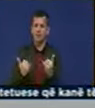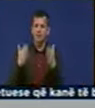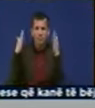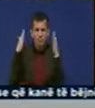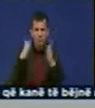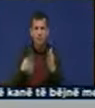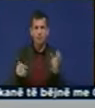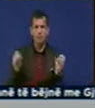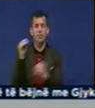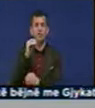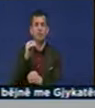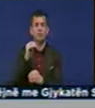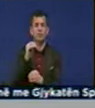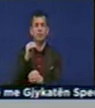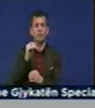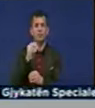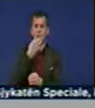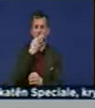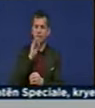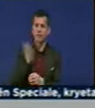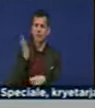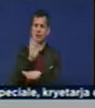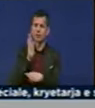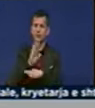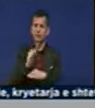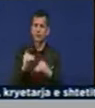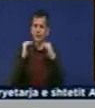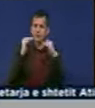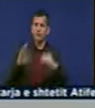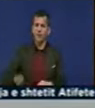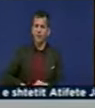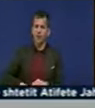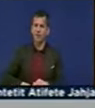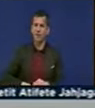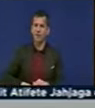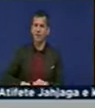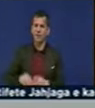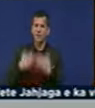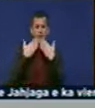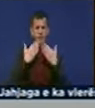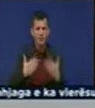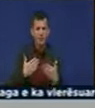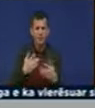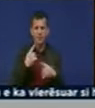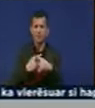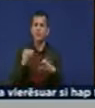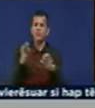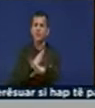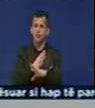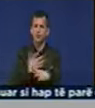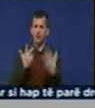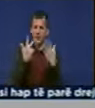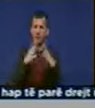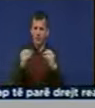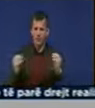fort kauzës së rritjes përfaqësimit politik të grave në vend. Ju faleminderit dhe gëzuar 8 marsin.